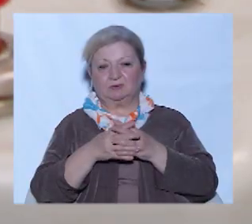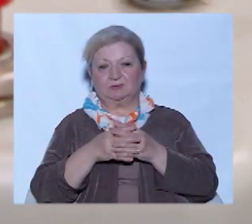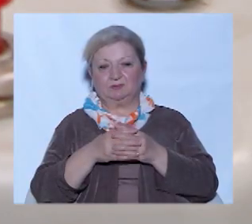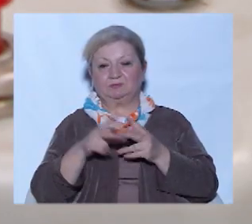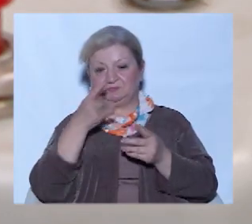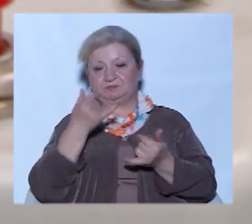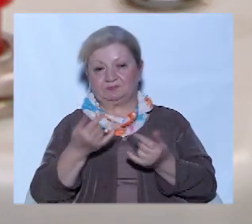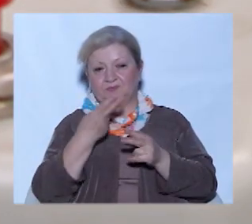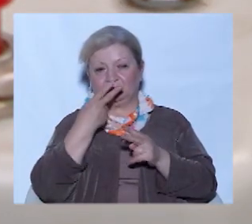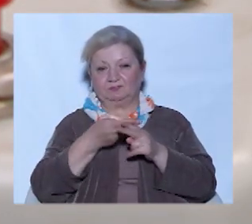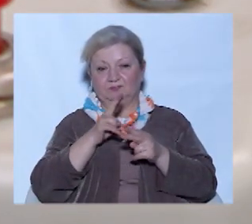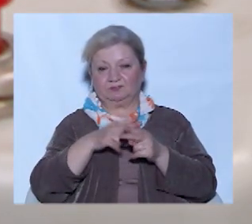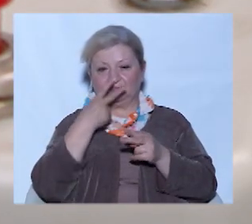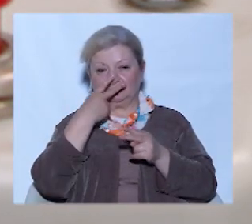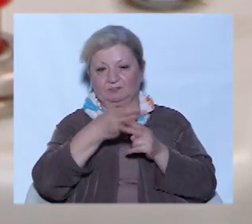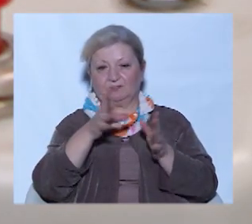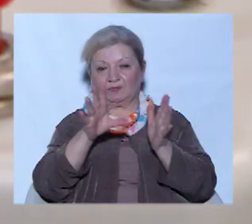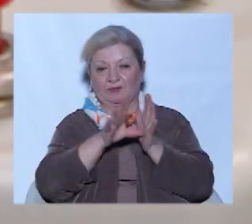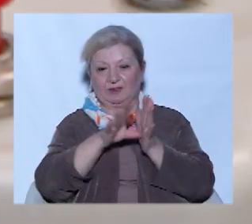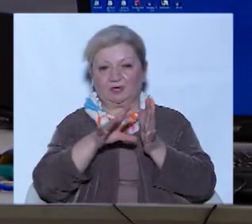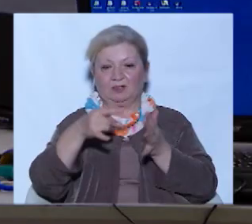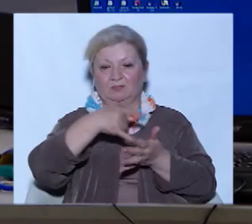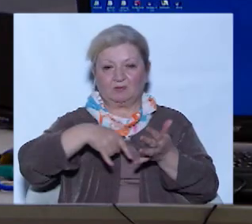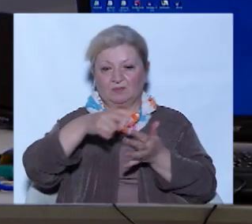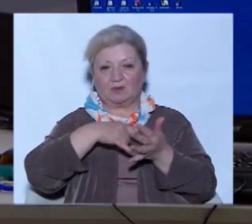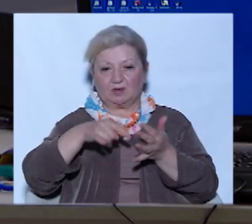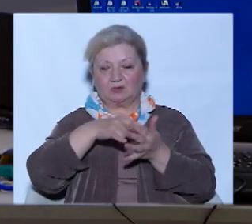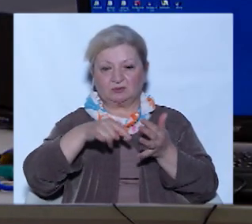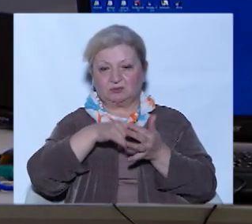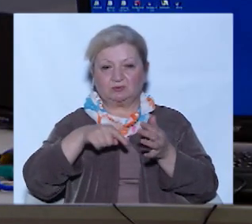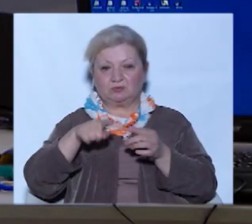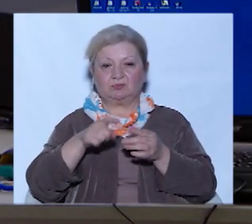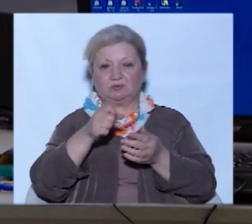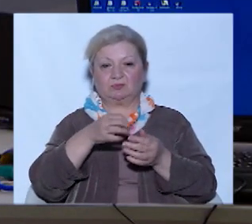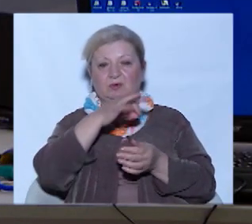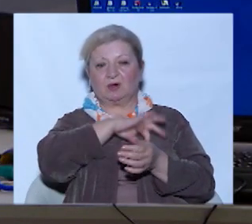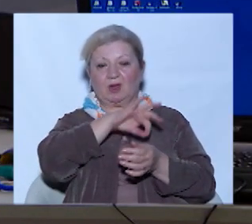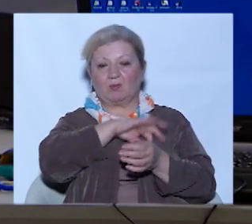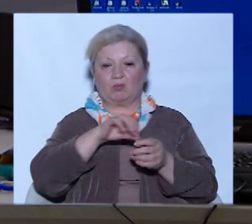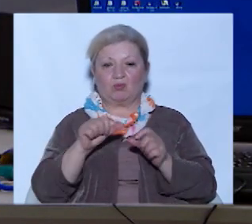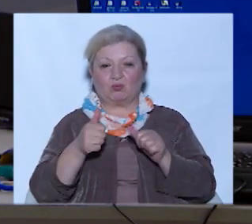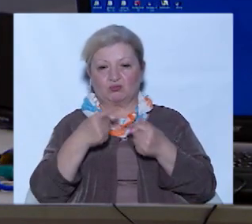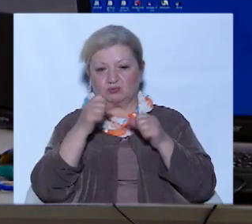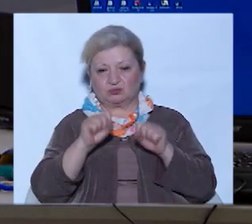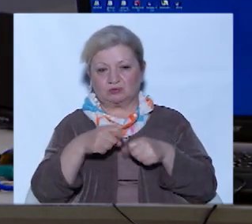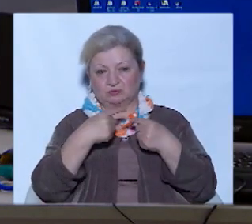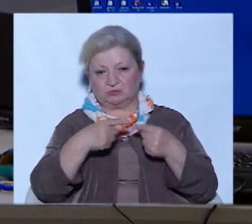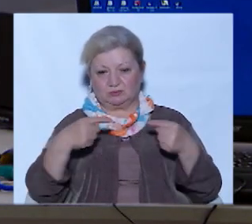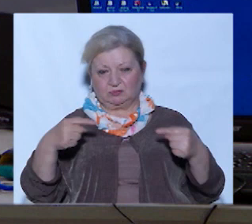სამკუთხედი. ამრიგად ჩვენ ვიხილეთ ელექტრომაგნიტური ინდუქციის გამოყენება სხვადასხვა